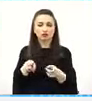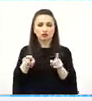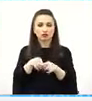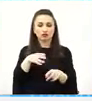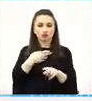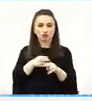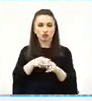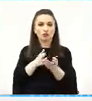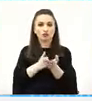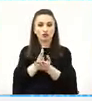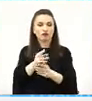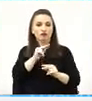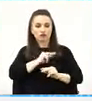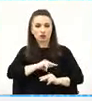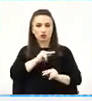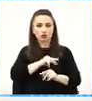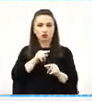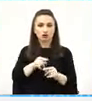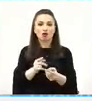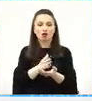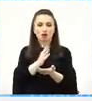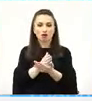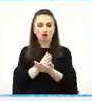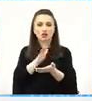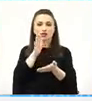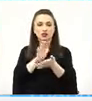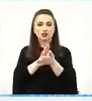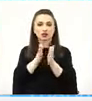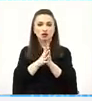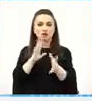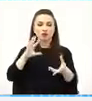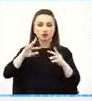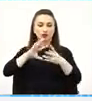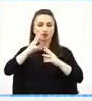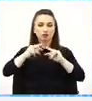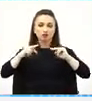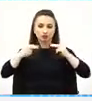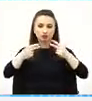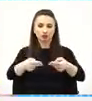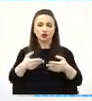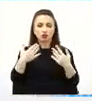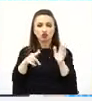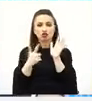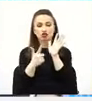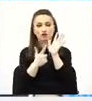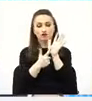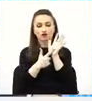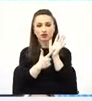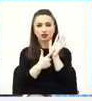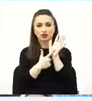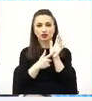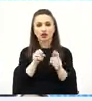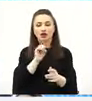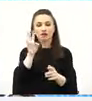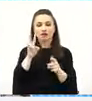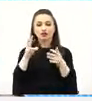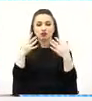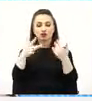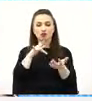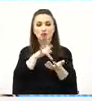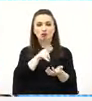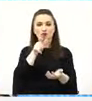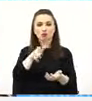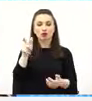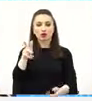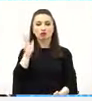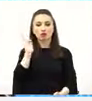ამ მიმართულებით ვიმუშავეთ, მოხდა სისტემის მთლიანად გადაწყობა და 7 ივნისიდან უკვე